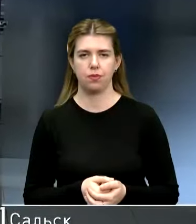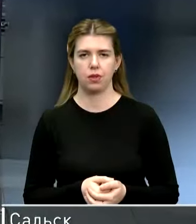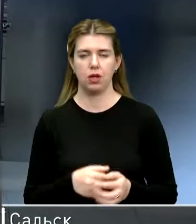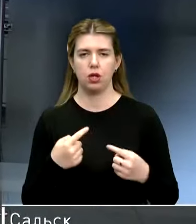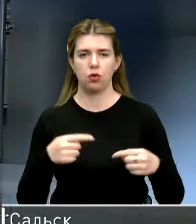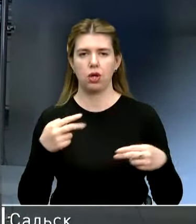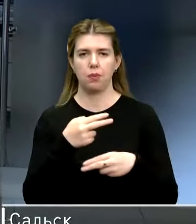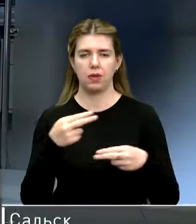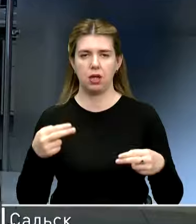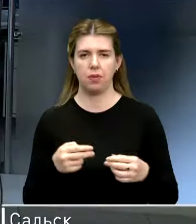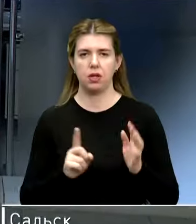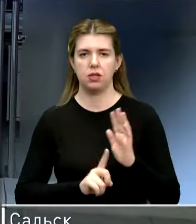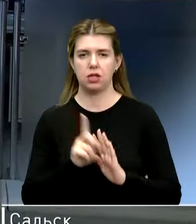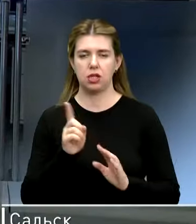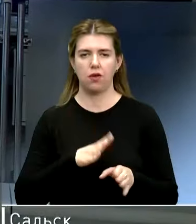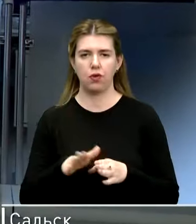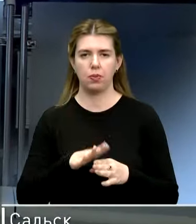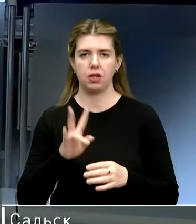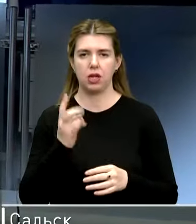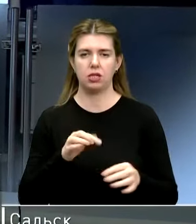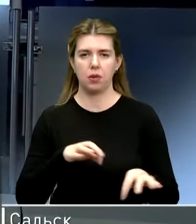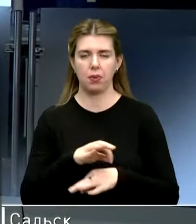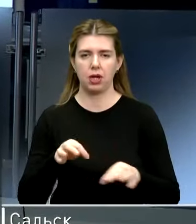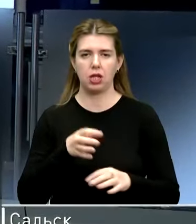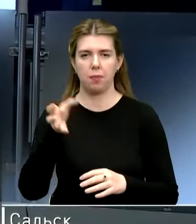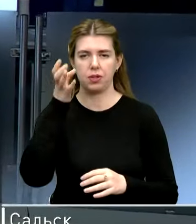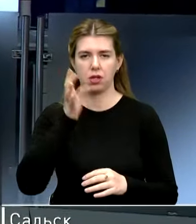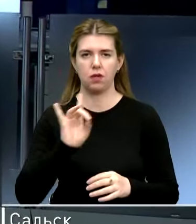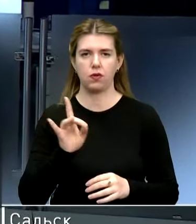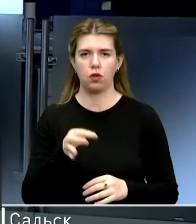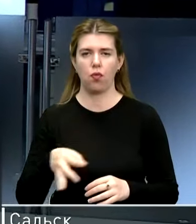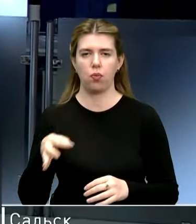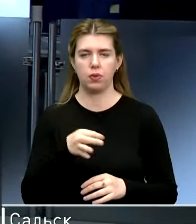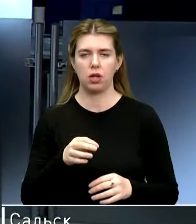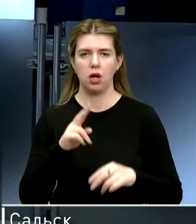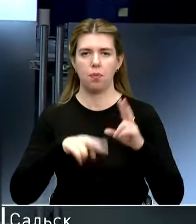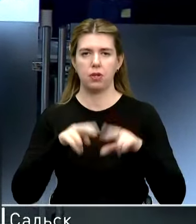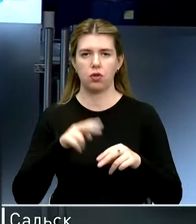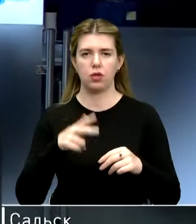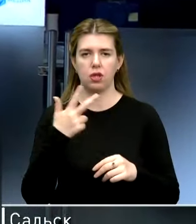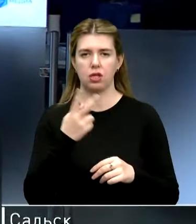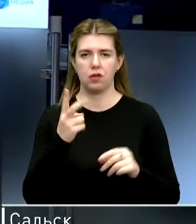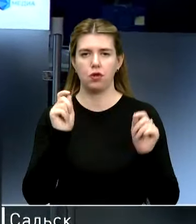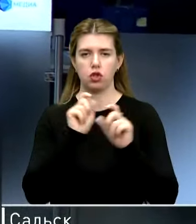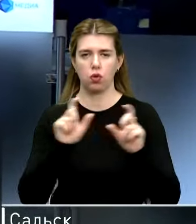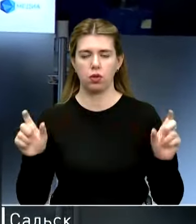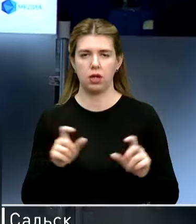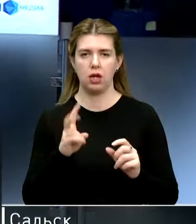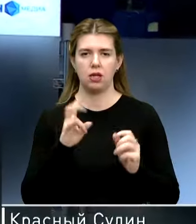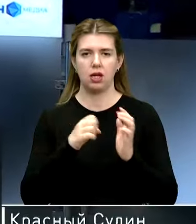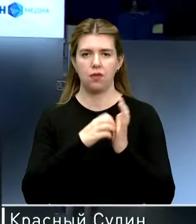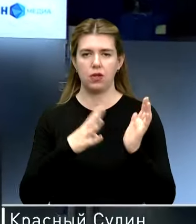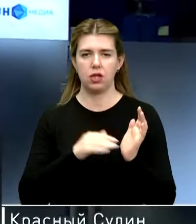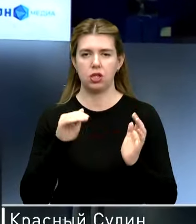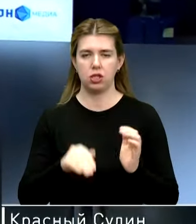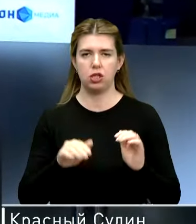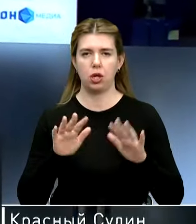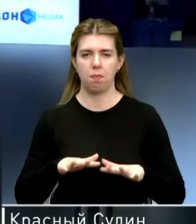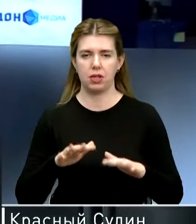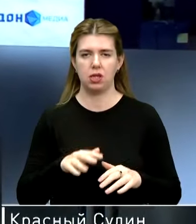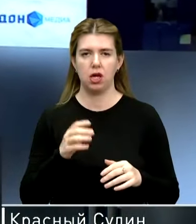И к другим темам. С начала реализации нацпроекта образования в Ростовской области построили 32 школы на 19 тысяч